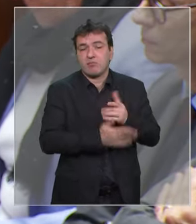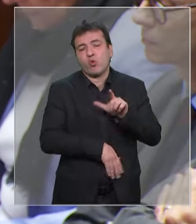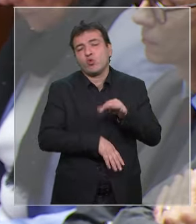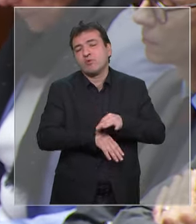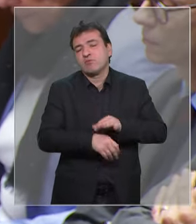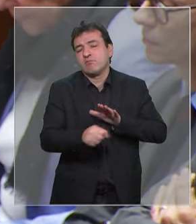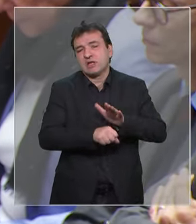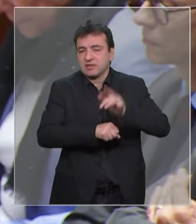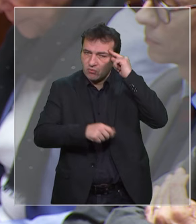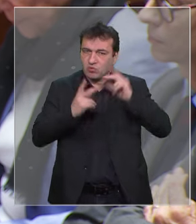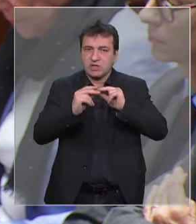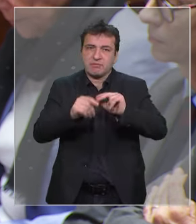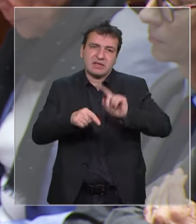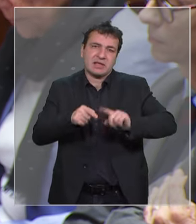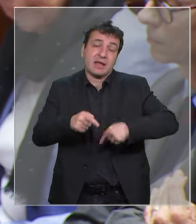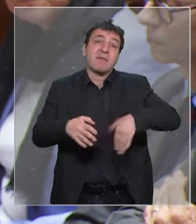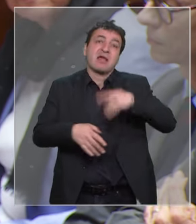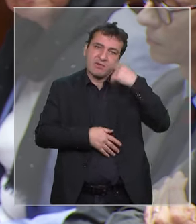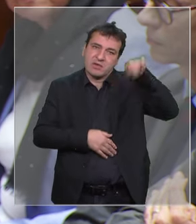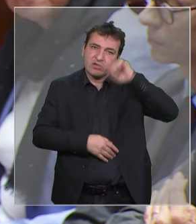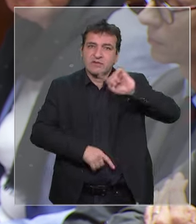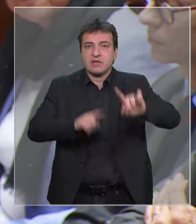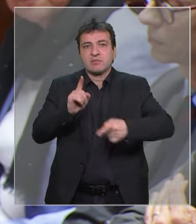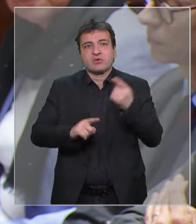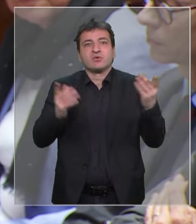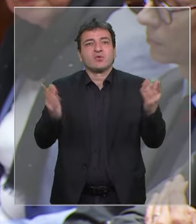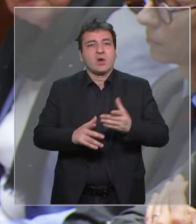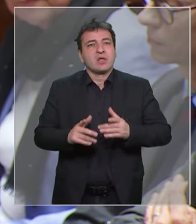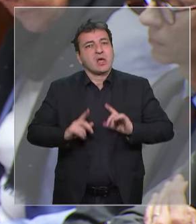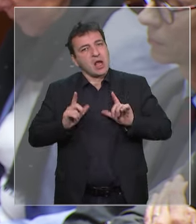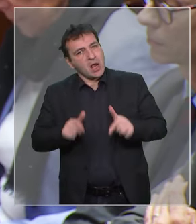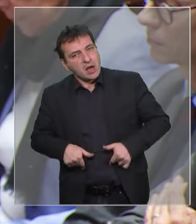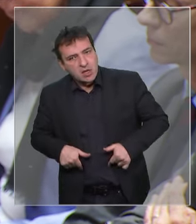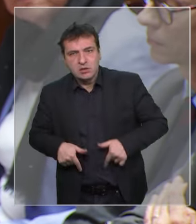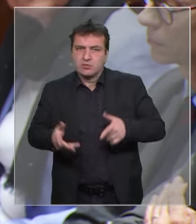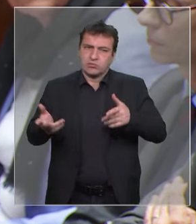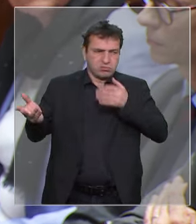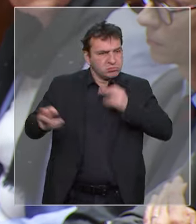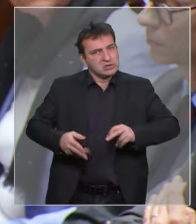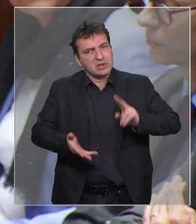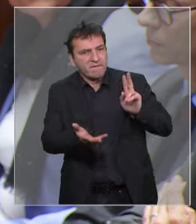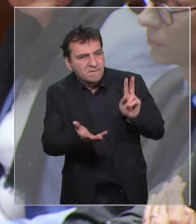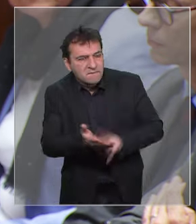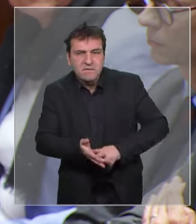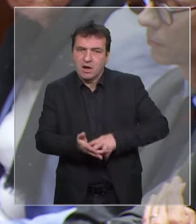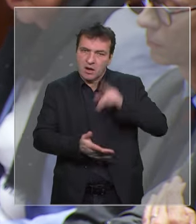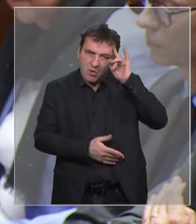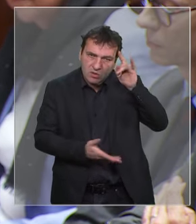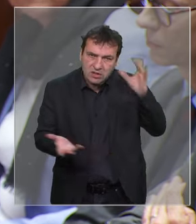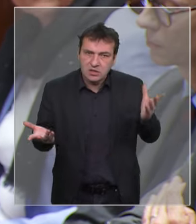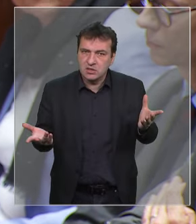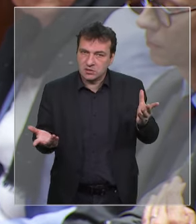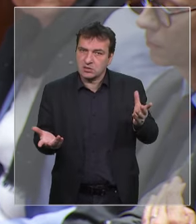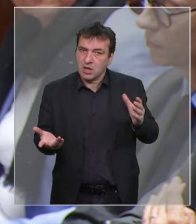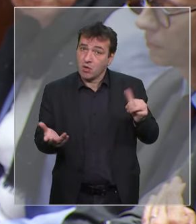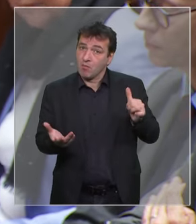une philosophie qui est importante. C'est celle d'une école de la sincérité et de la vérité. La sincérité, la vérité, c'est la première marque du respect